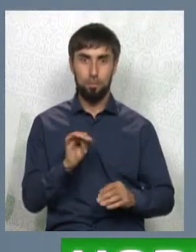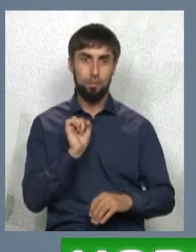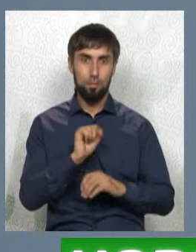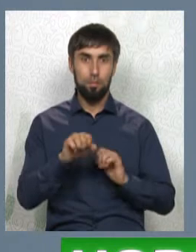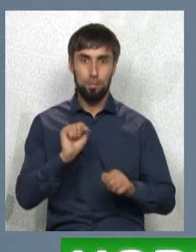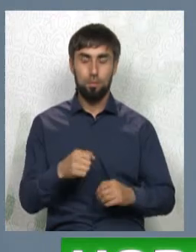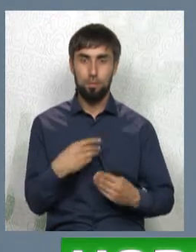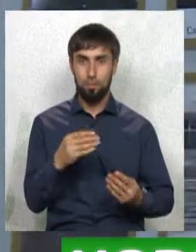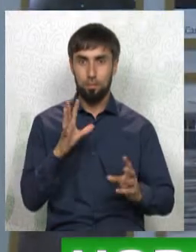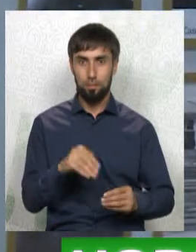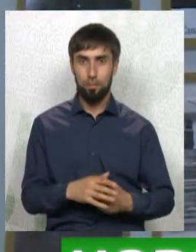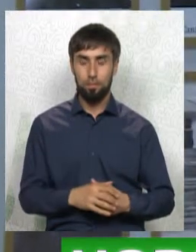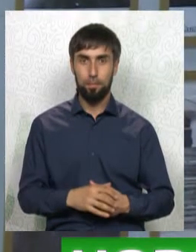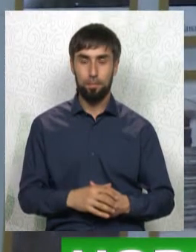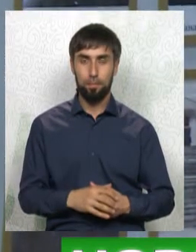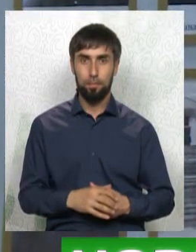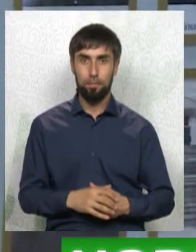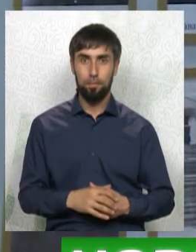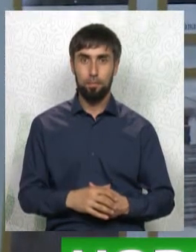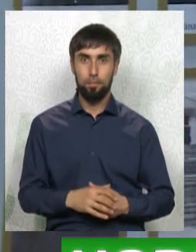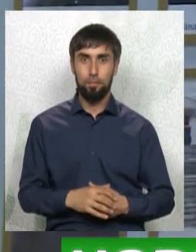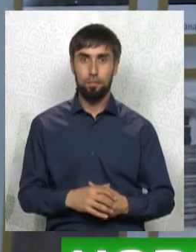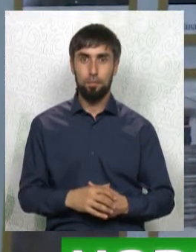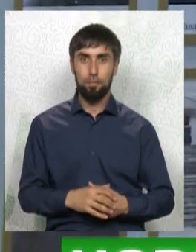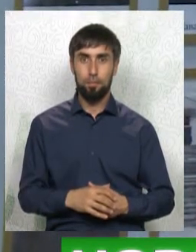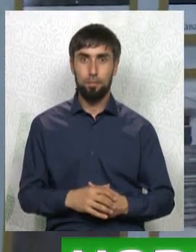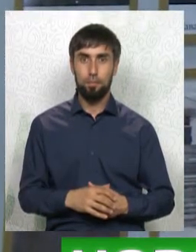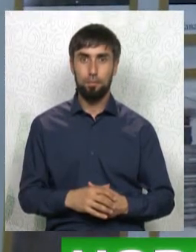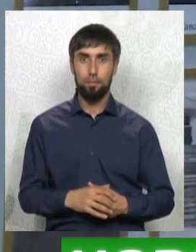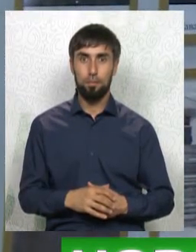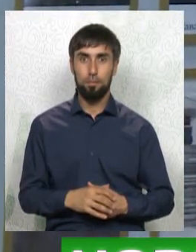можно отдать все. Далее Асканова, Адам Гулуев, Адам Далаков, Новости 24.